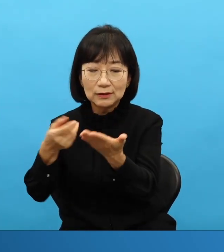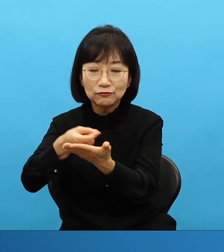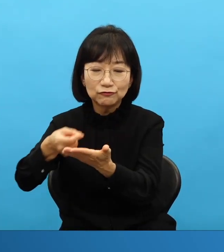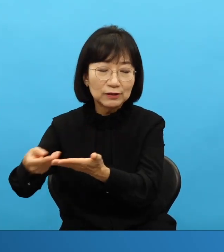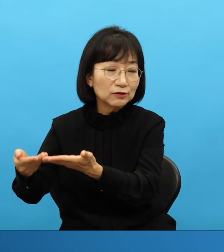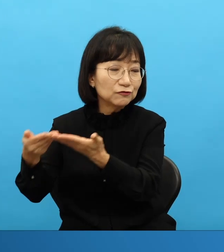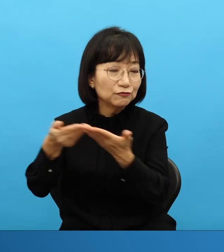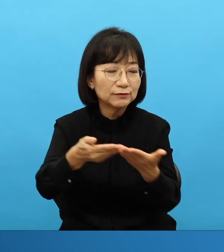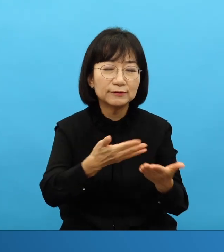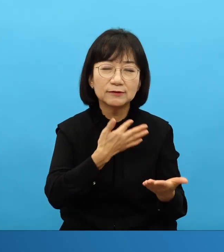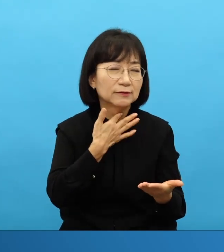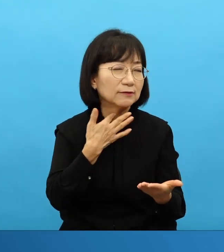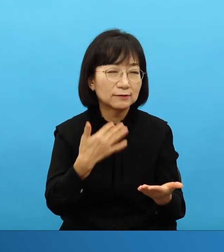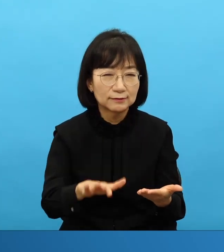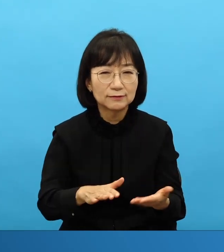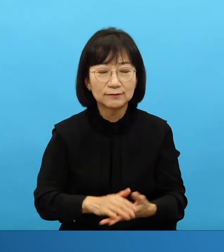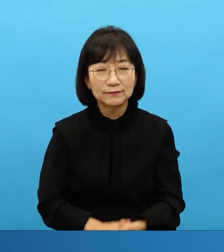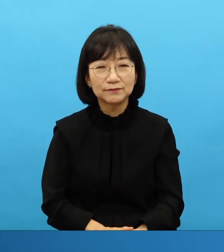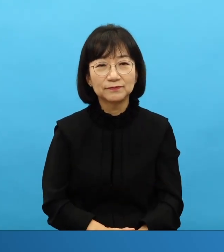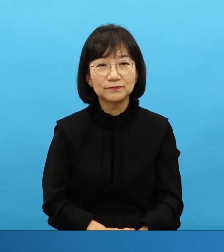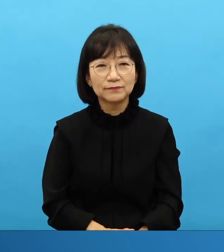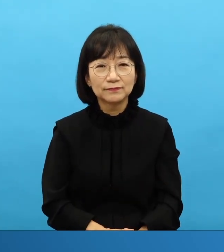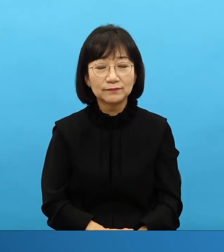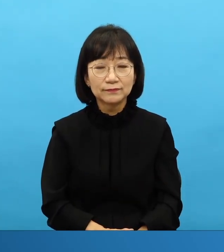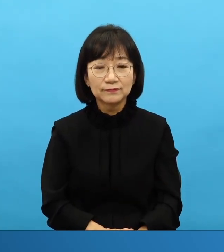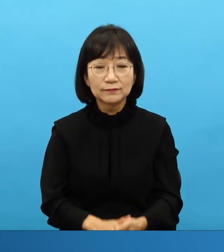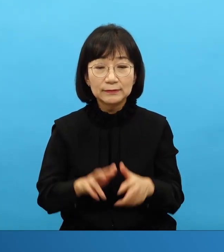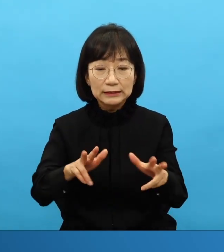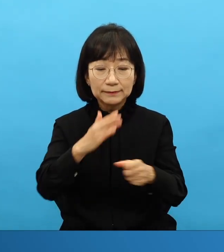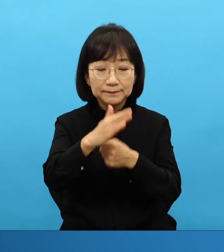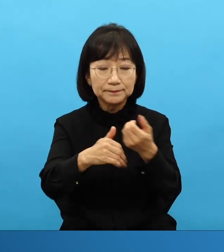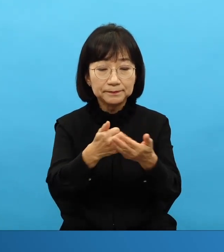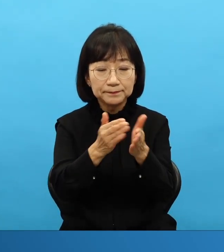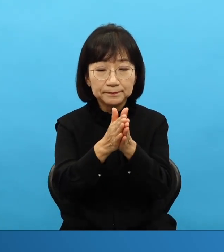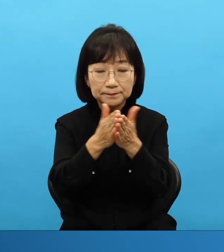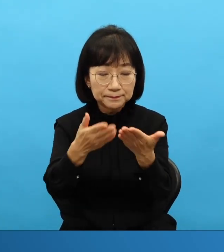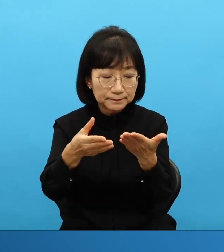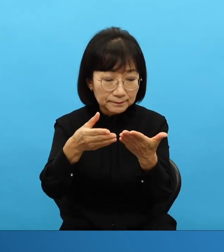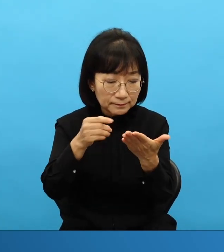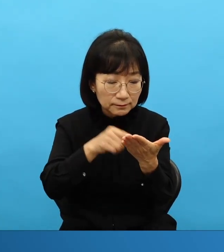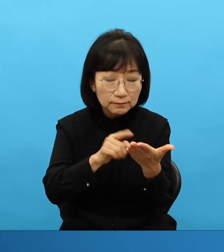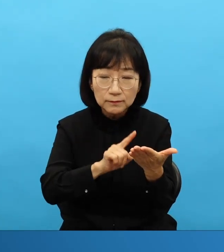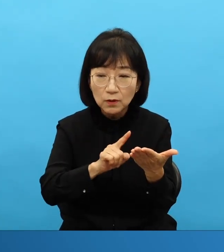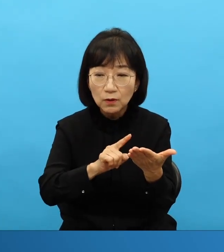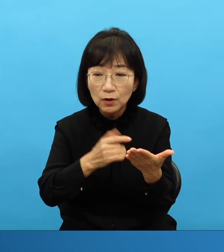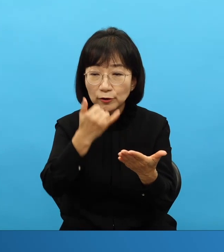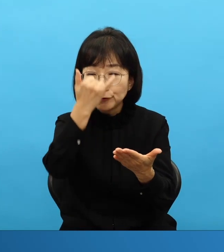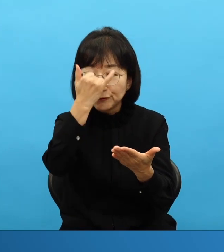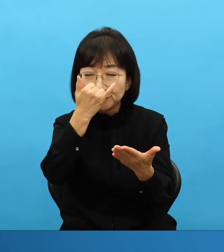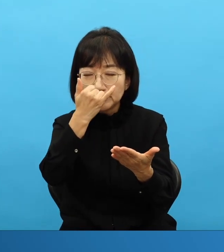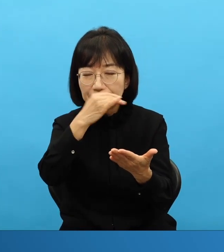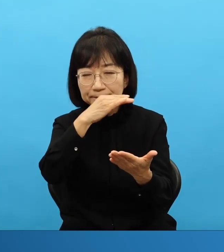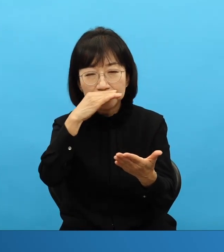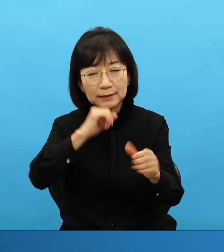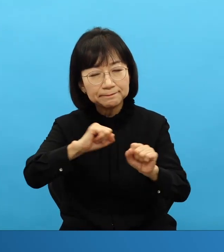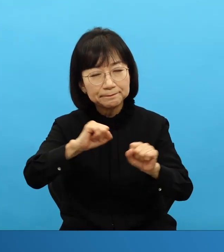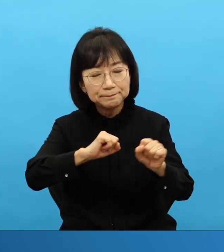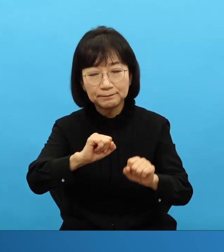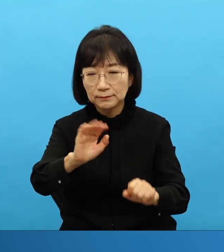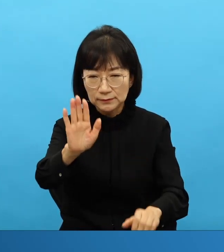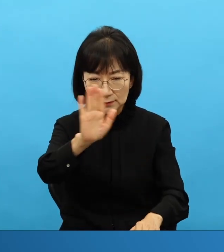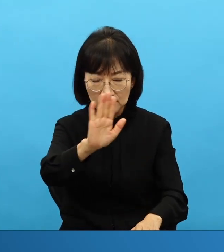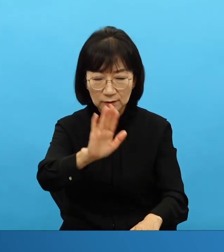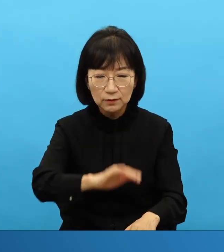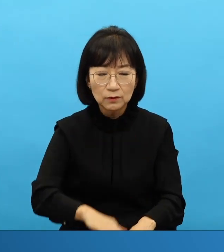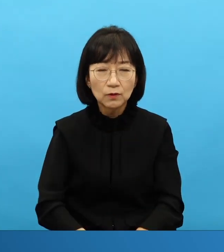的。 우리가 지금 하는 일은 윤리 도덕 운동 하자는 게 아니에요. 我们现在所做的事情不是为了做什么伦理道德的运动， 절대로 안 되는 문제를